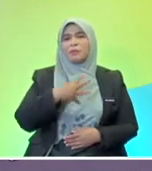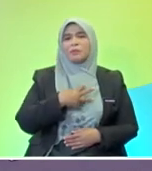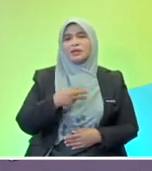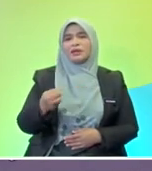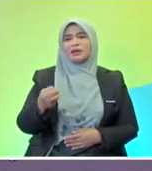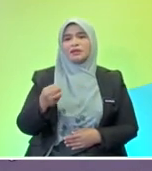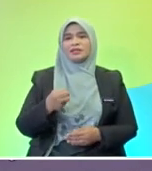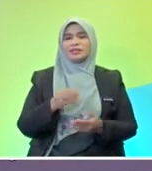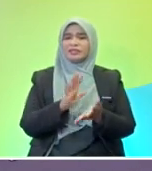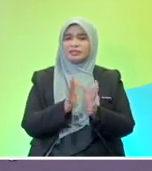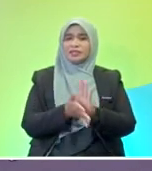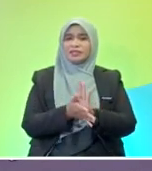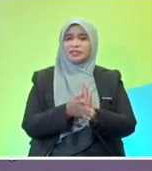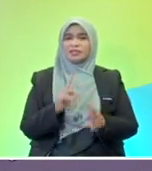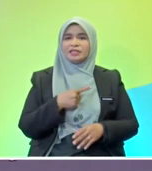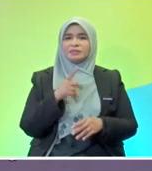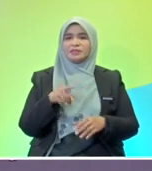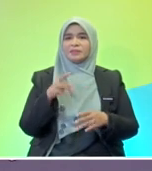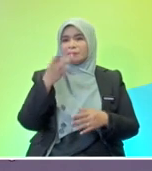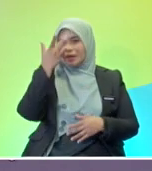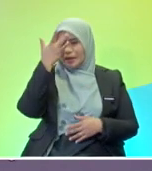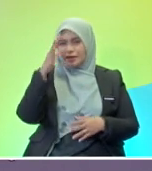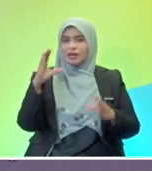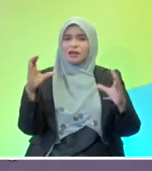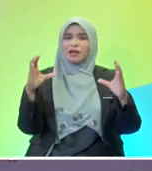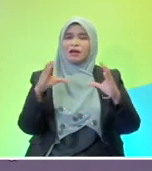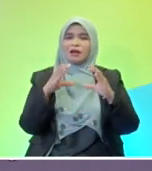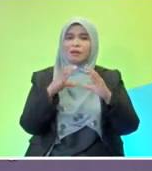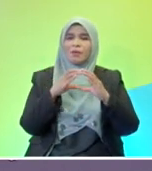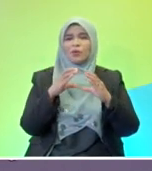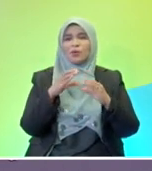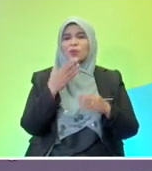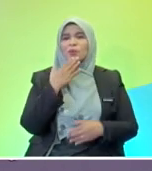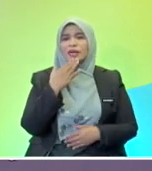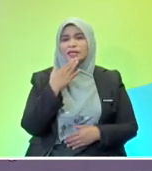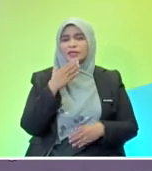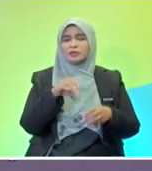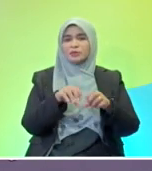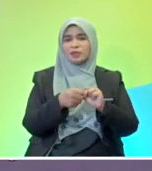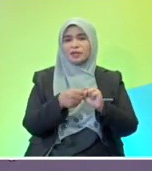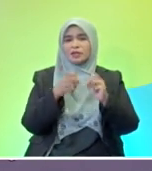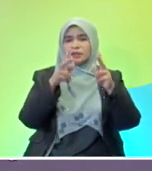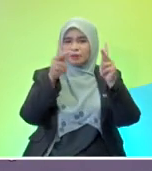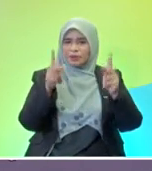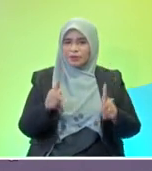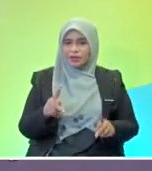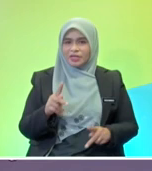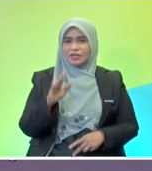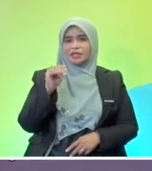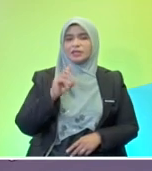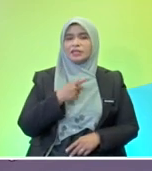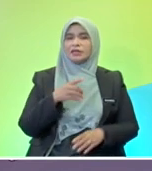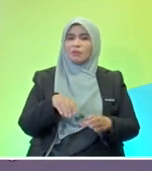kan. Menarik. Jadi kita kena pandai menggabungkan warna. Supaya boneka yang kita hasilkan tu